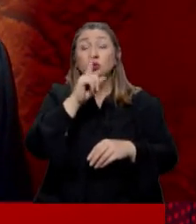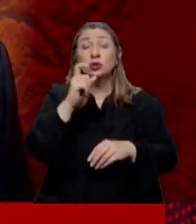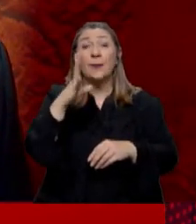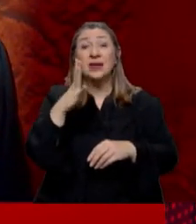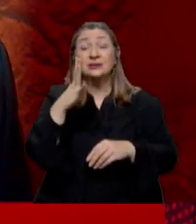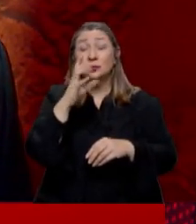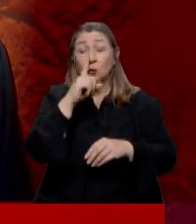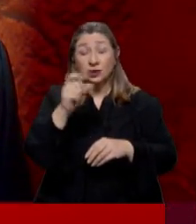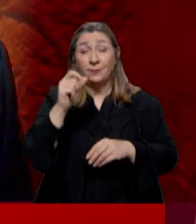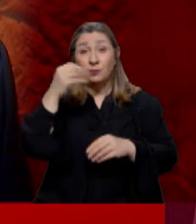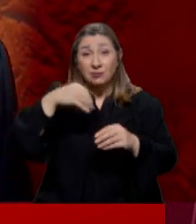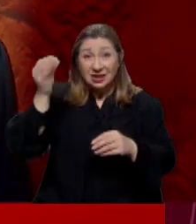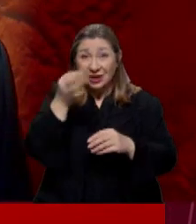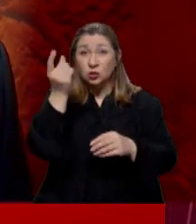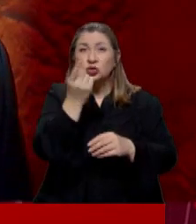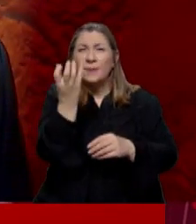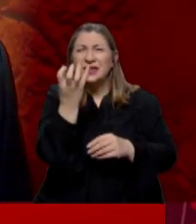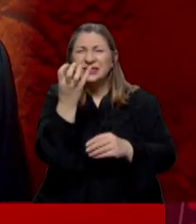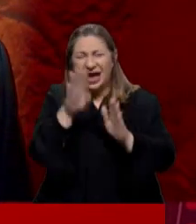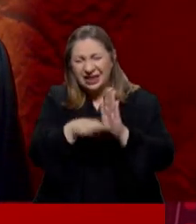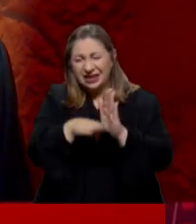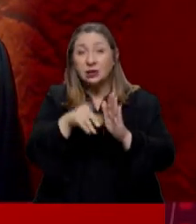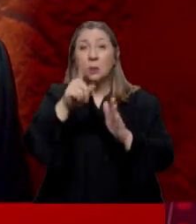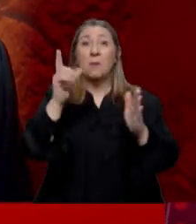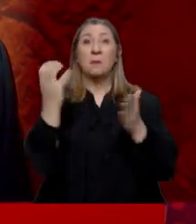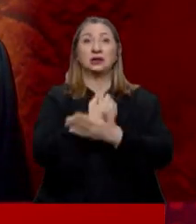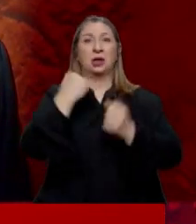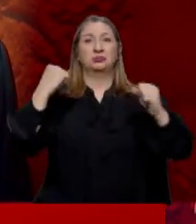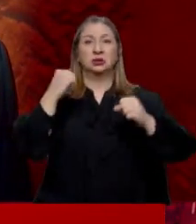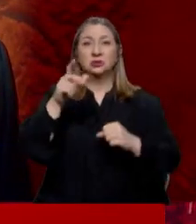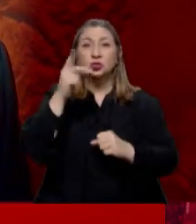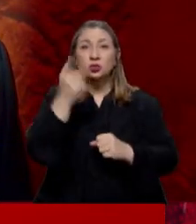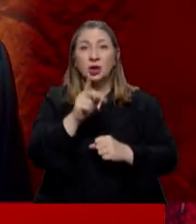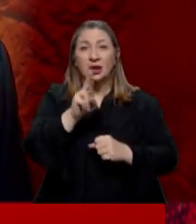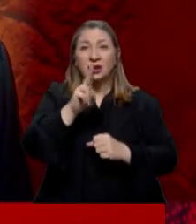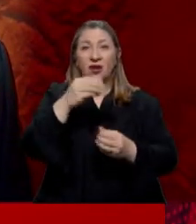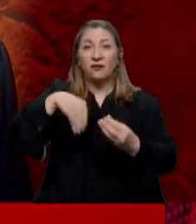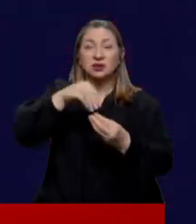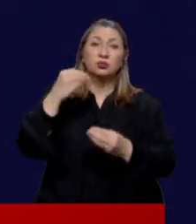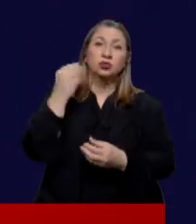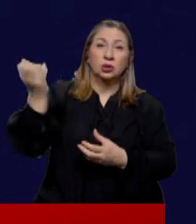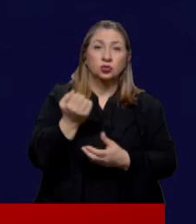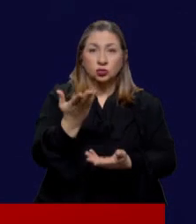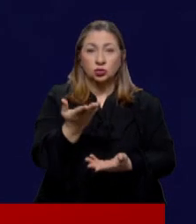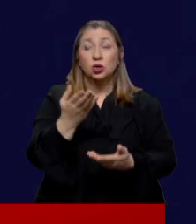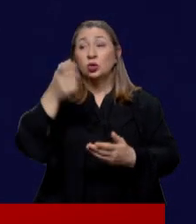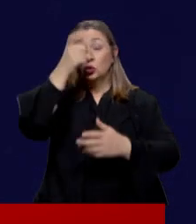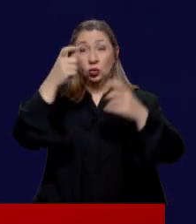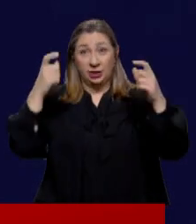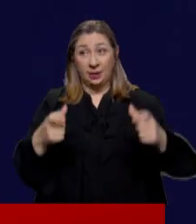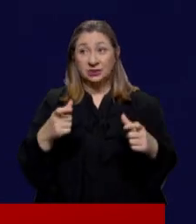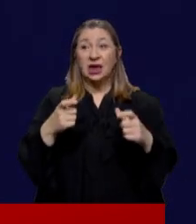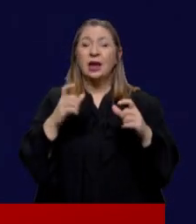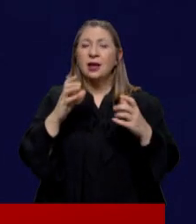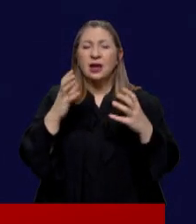milyon 100 e 5'in altında bir faizli işlem görüyor ama siz bu büyük bir başarı olarak sunup yüzde bu şöyle bir faize borçlanıyor sunuz ülkemizi